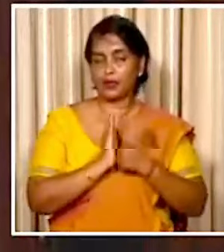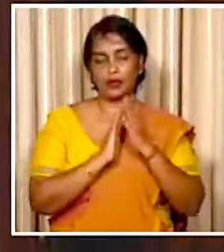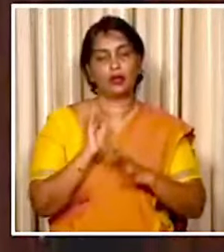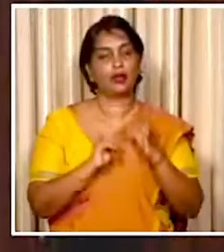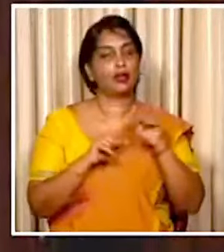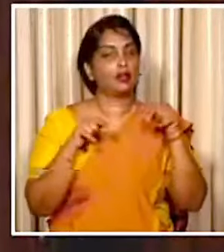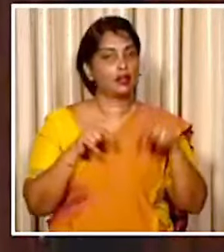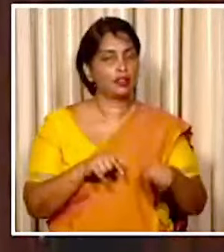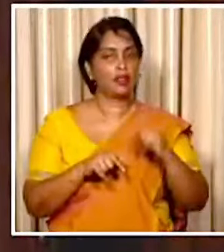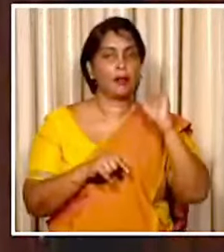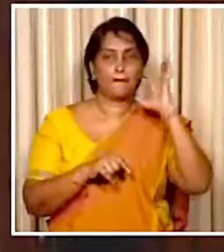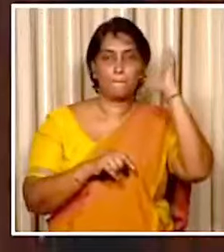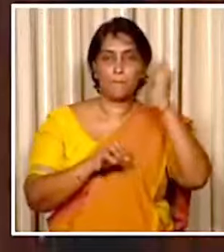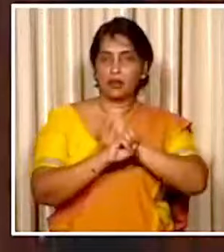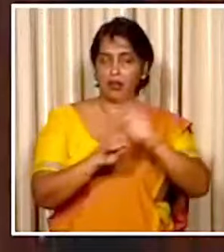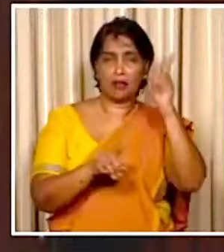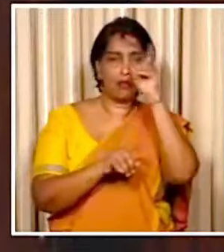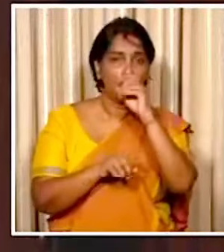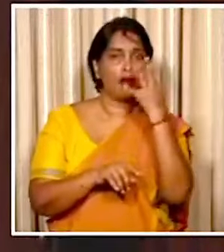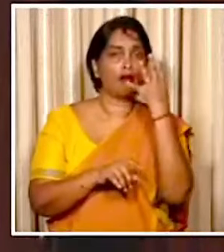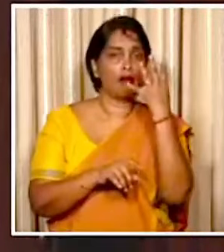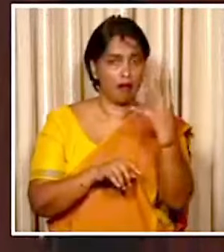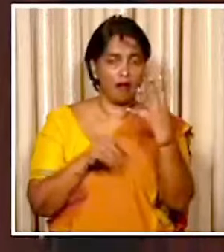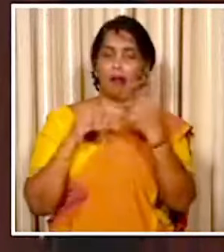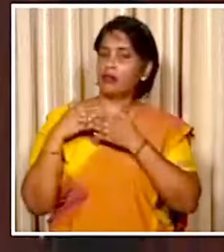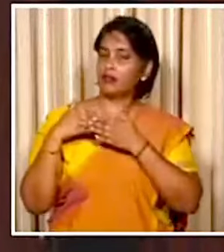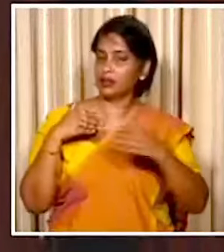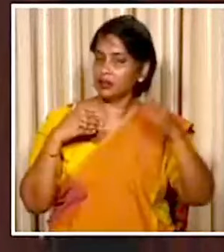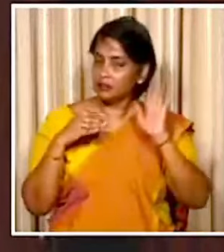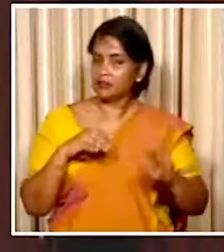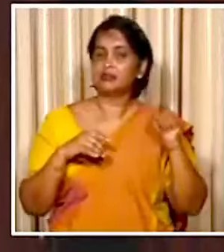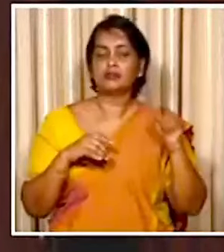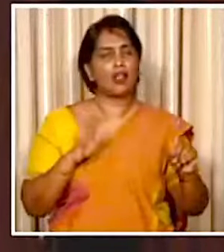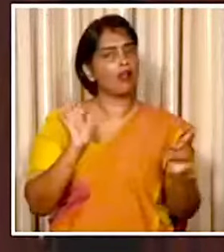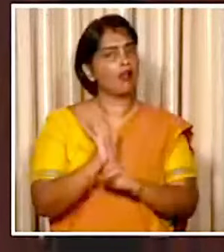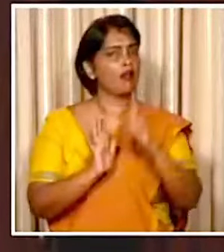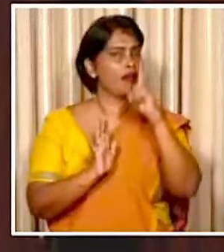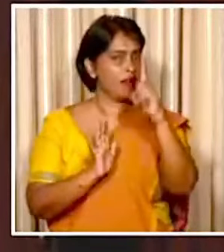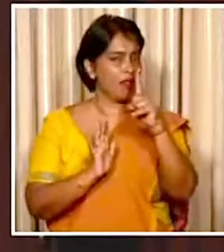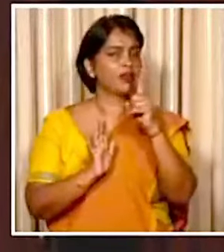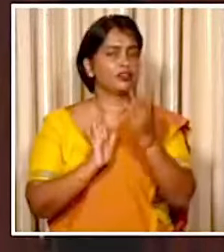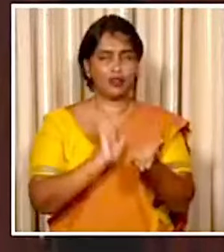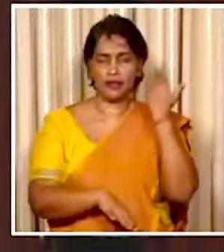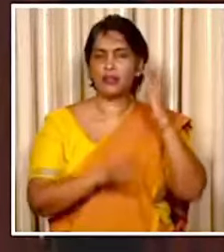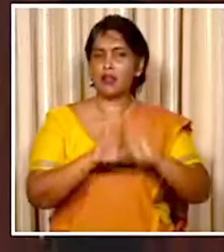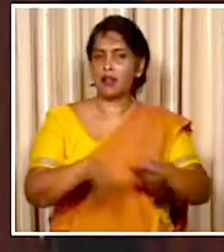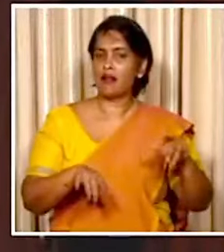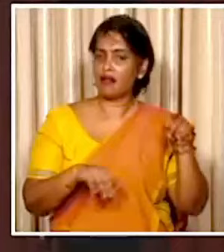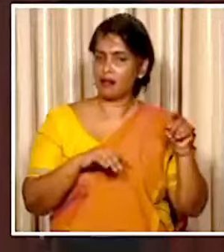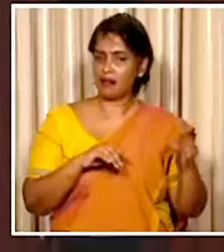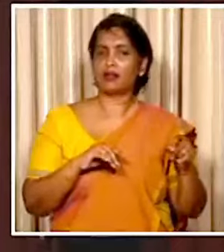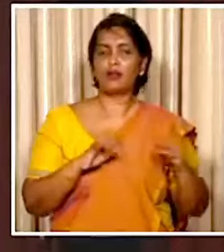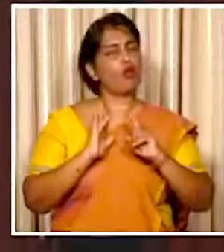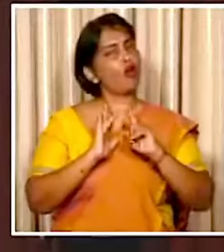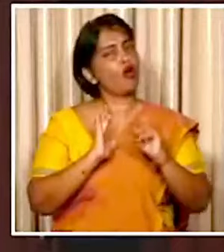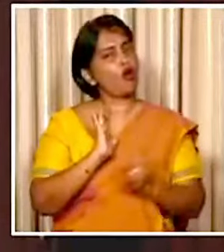මේ වෙනකොට ප්‍රතිඵල නිකුත් වෙලා මාස 4කට විතර කාලයක් නිරත වෙලා තිබුණත් ලක්ෂයකට ආසන්න ළමුන් සංඛ්‍යාවත්